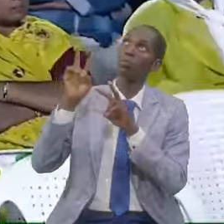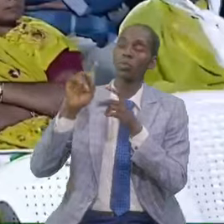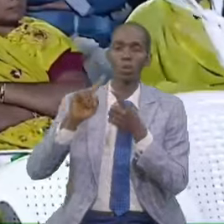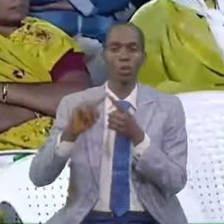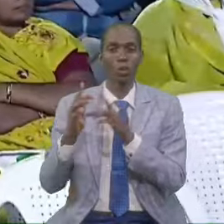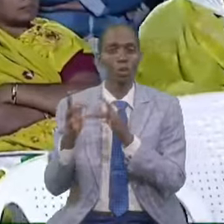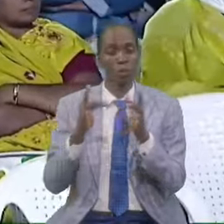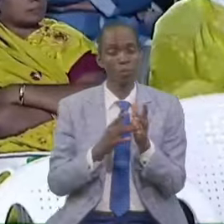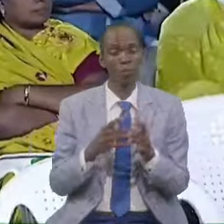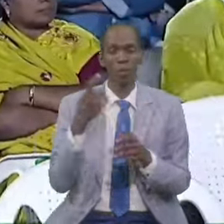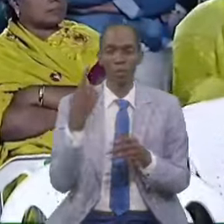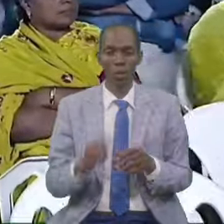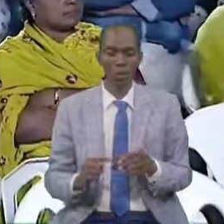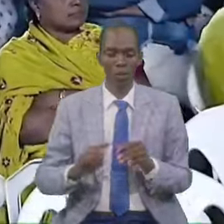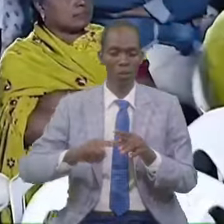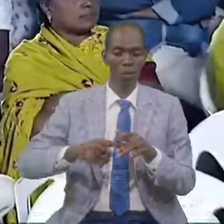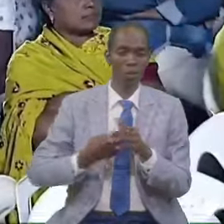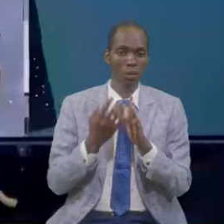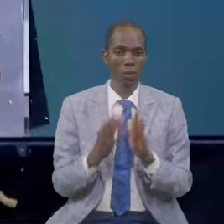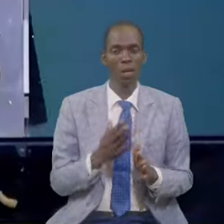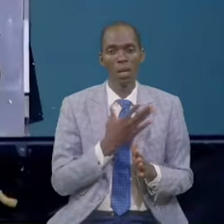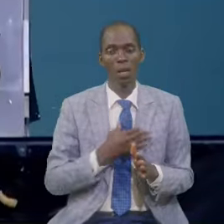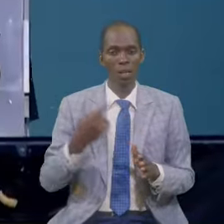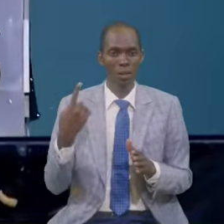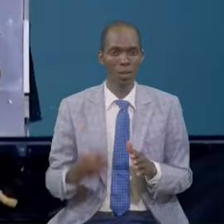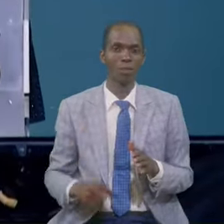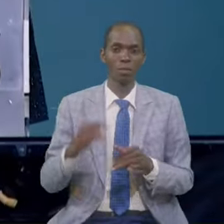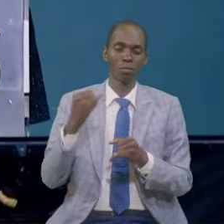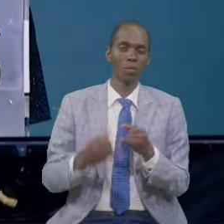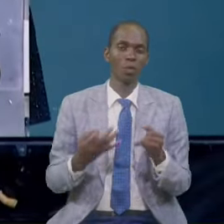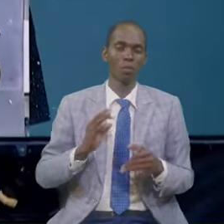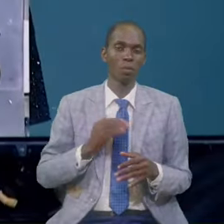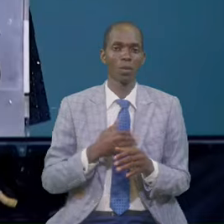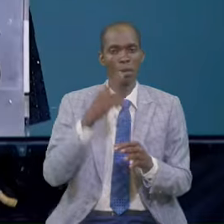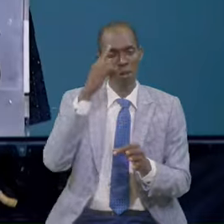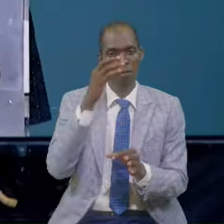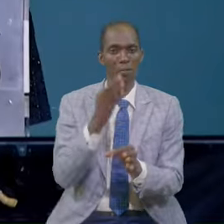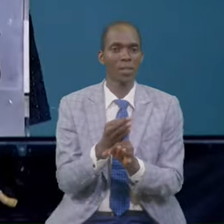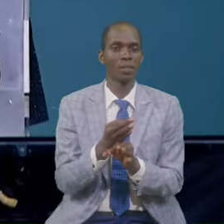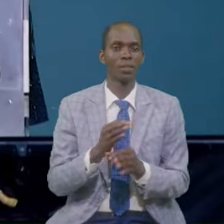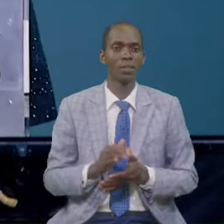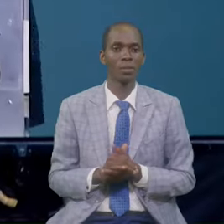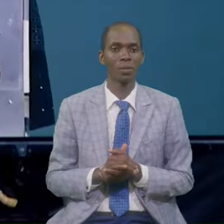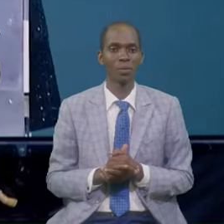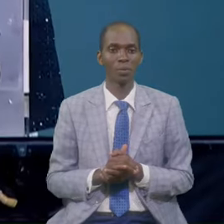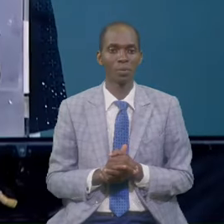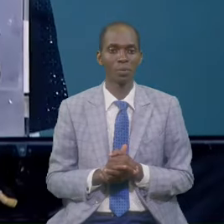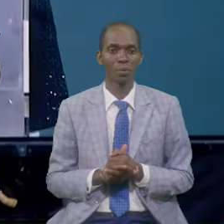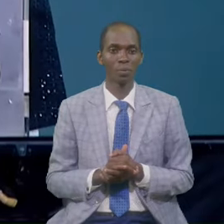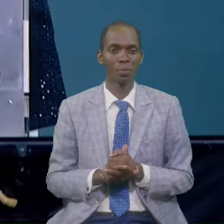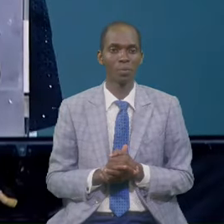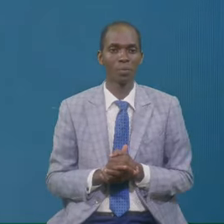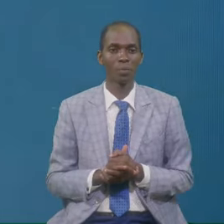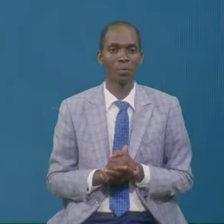author and the finisher of our faith. యేసు వైపు చూడడం అంటే మన విశ్వాసమునకు కర్తయు దాన్ని కొనసాగించి ముగించే వారి